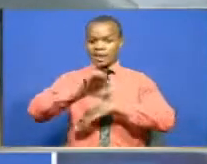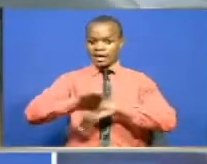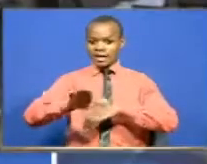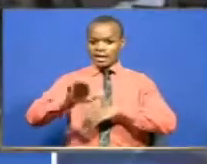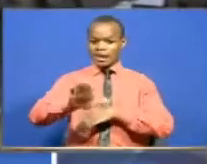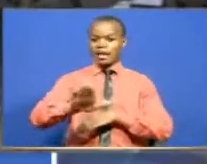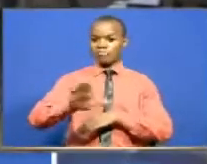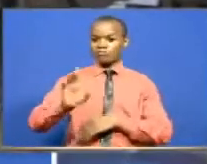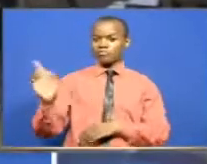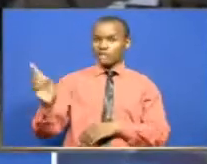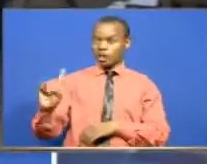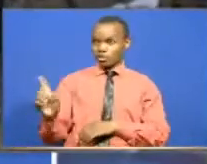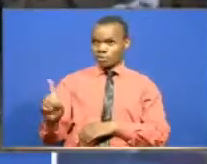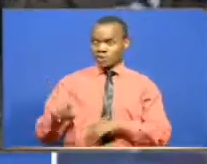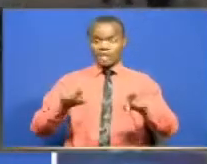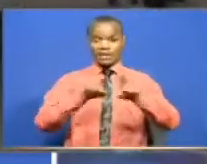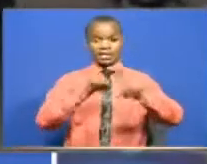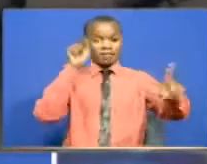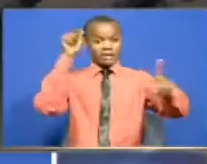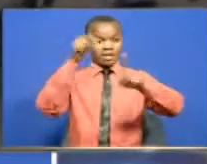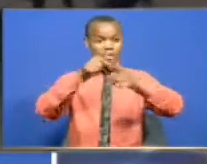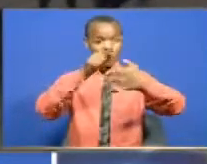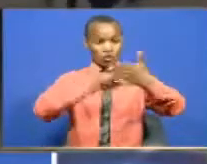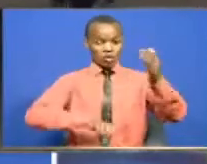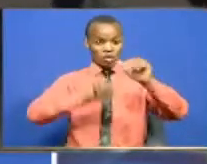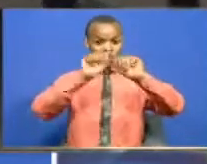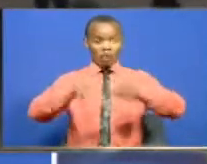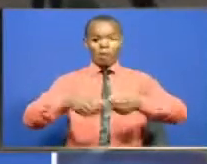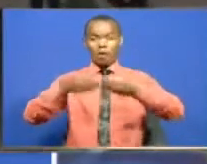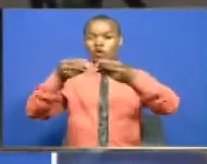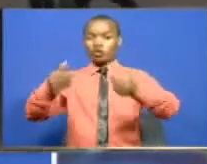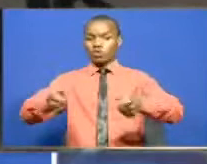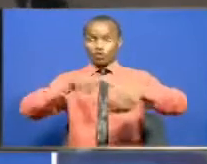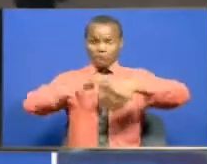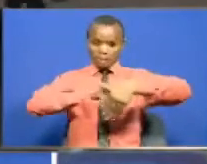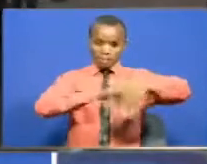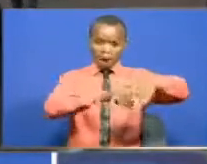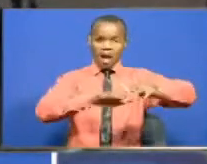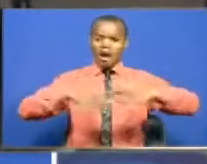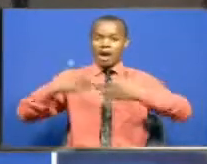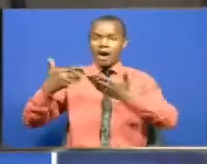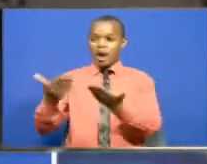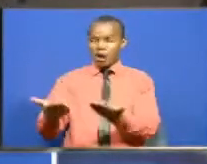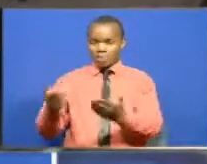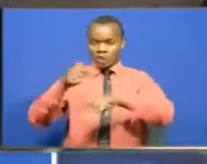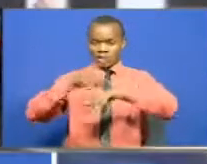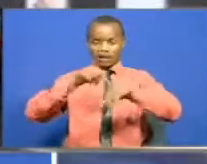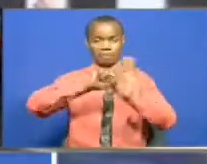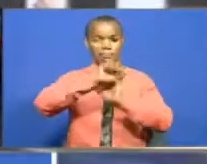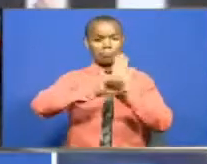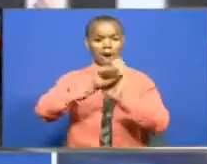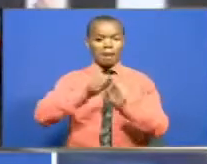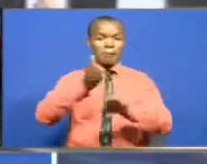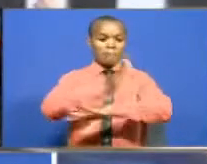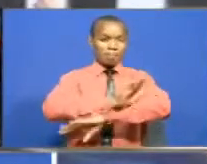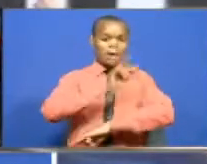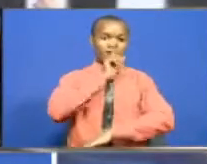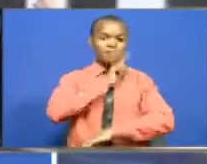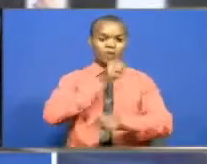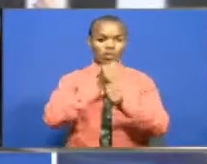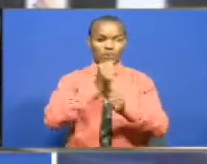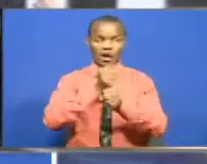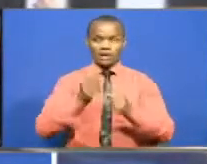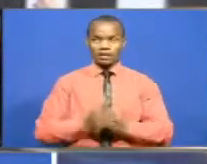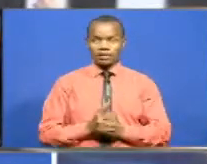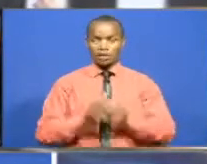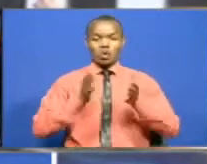la Nairobi inanuia kukomesha msongamano barabarani kupitia kuimarishwa kwa huduma za treni za abiria. This is one way which